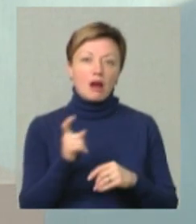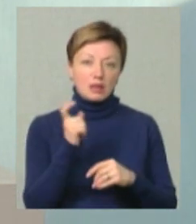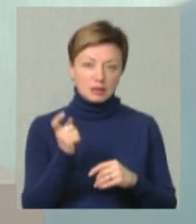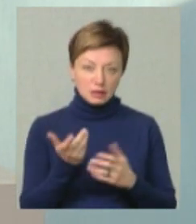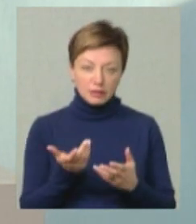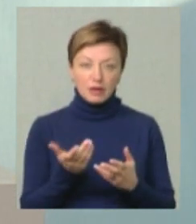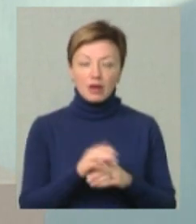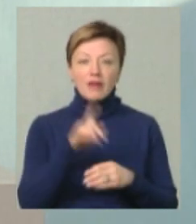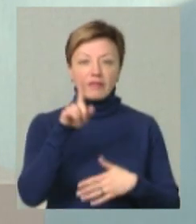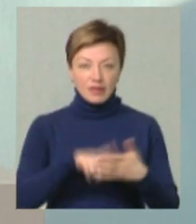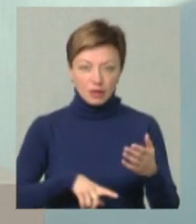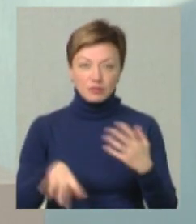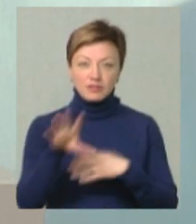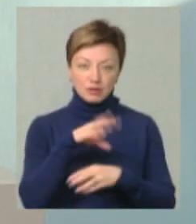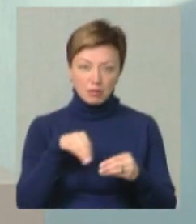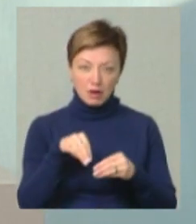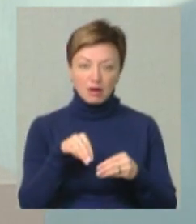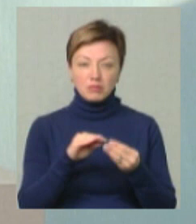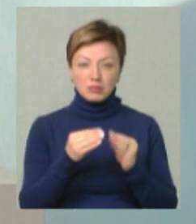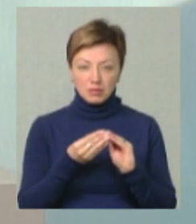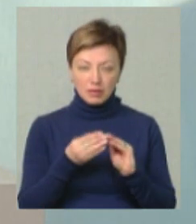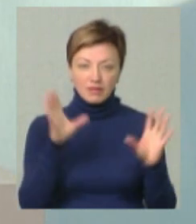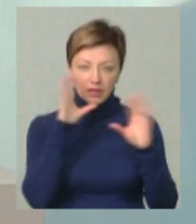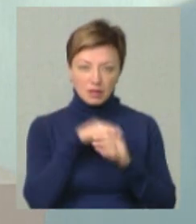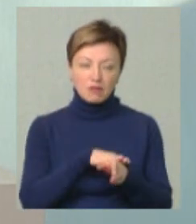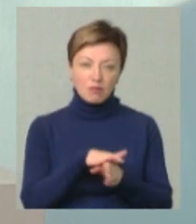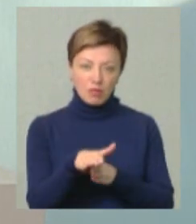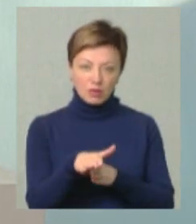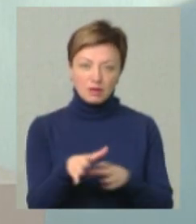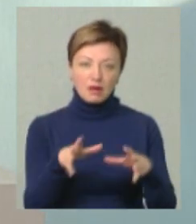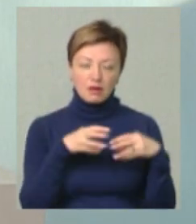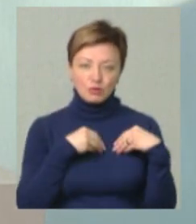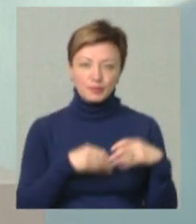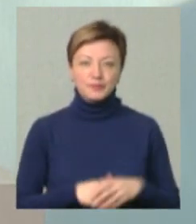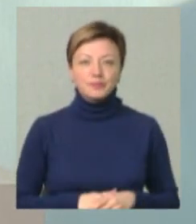разів. Віримо, що з усіма викликами вдасться впоратись разом.